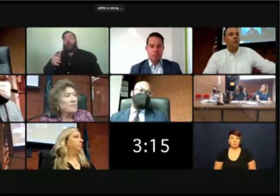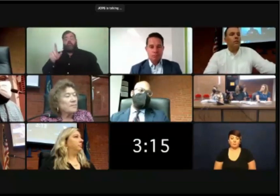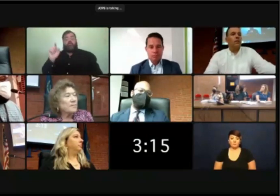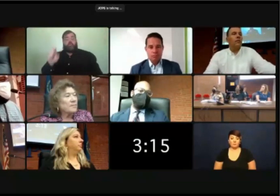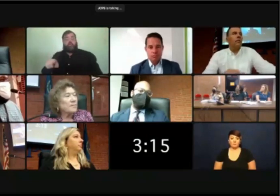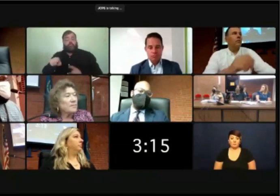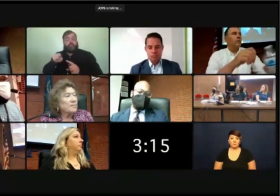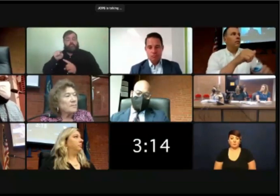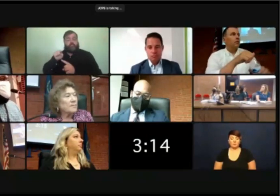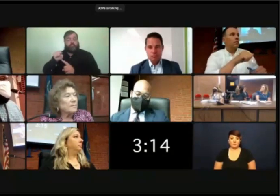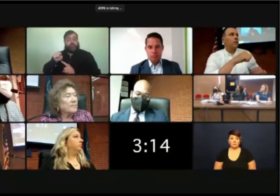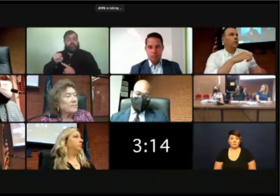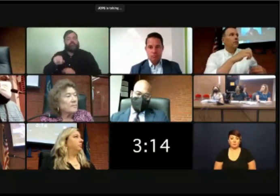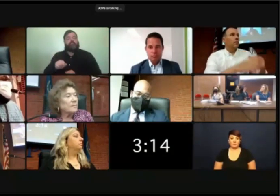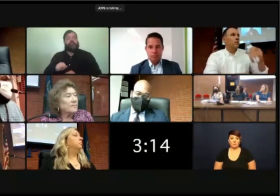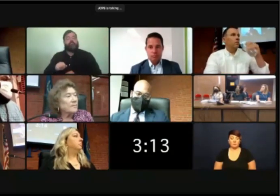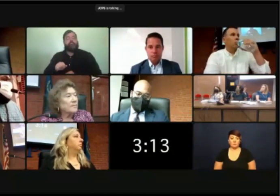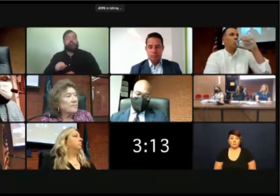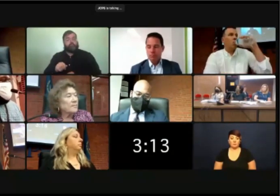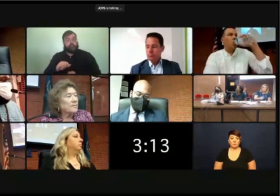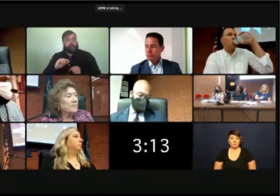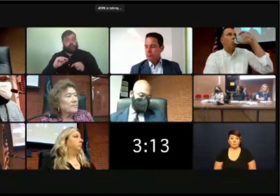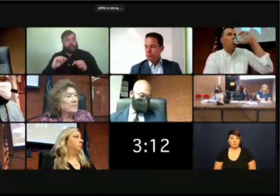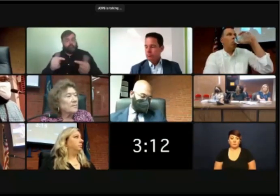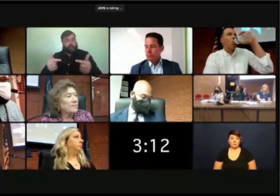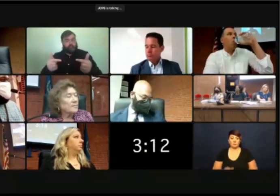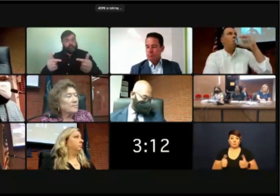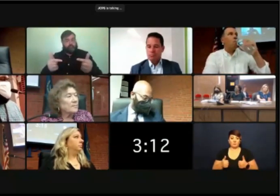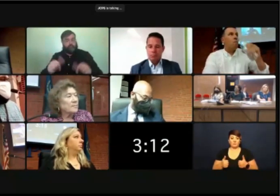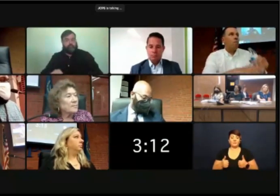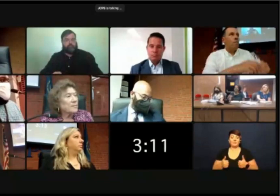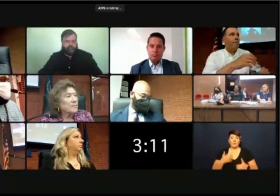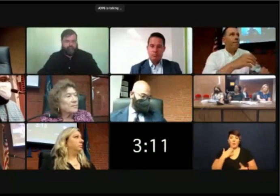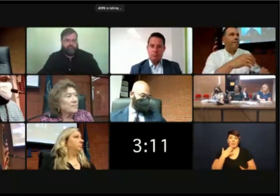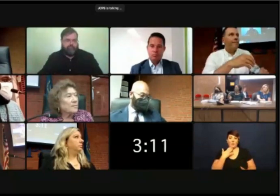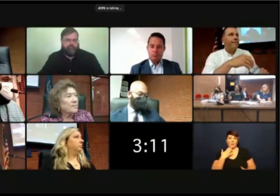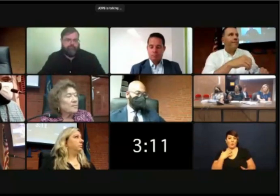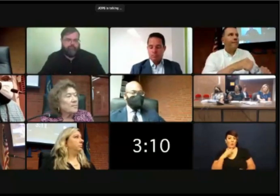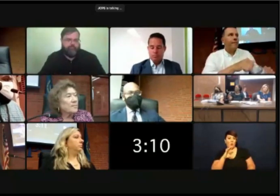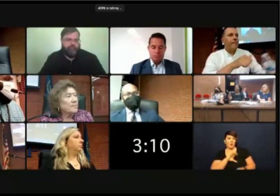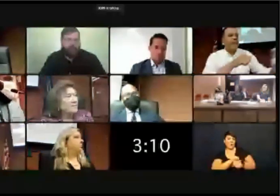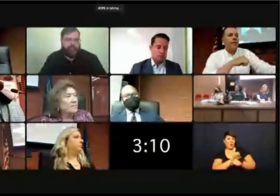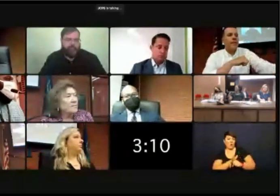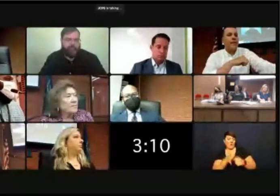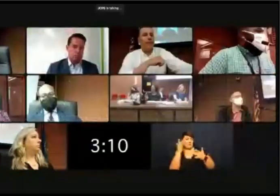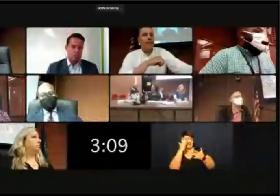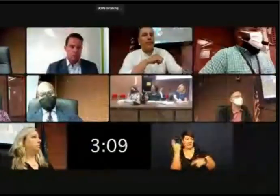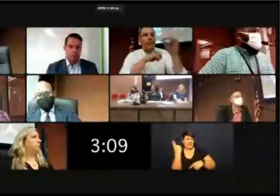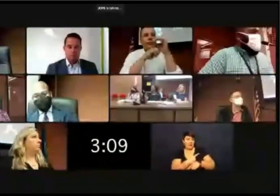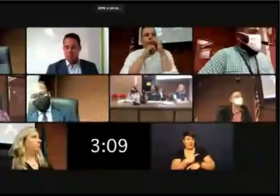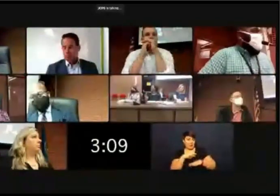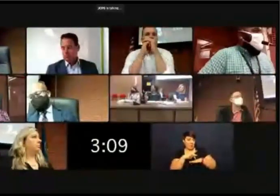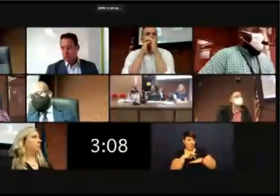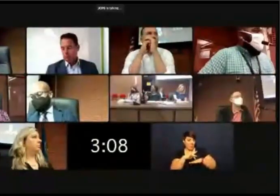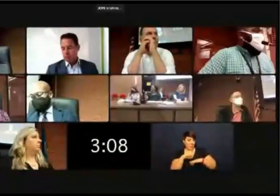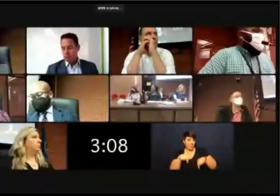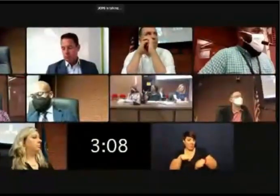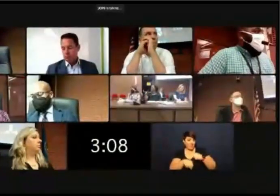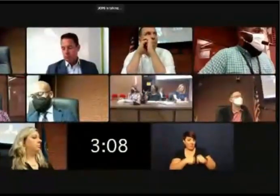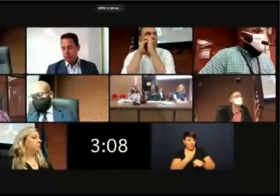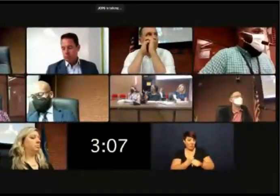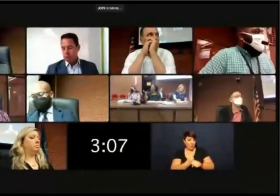questions about COVID sick days. Ninajua kwa baadhi ya walimu wameuliza maswali yanayohusiana